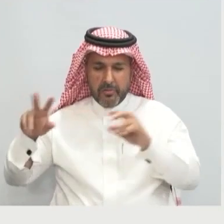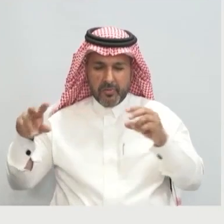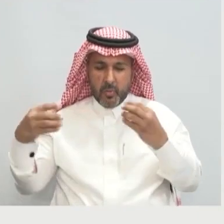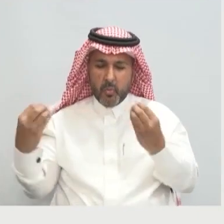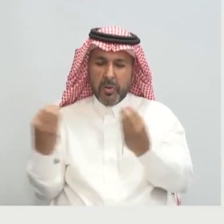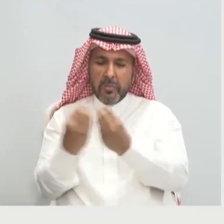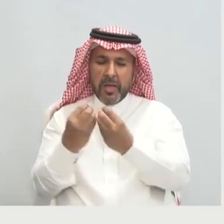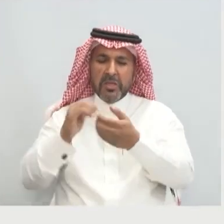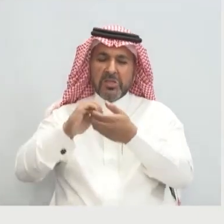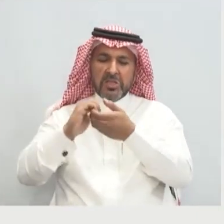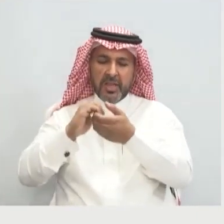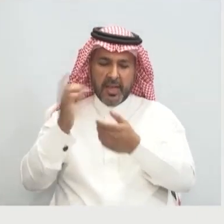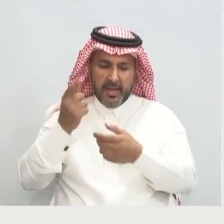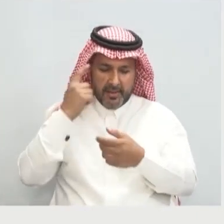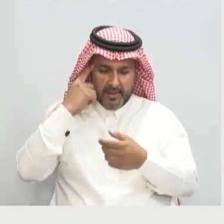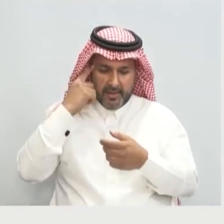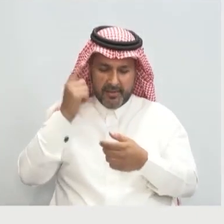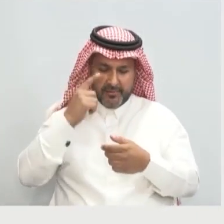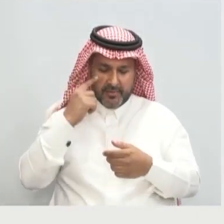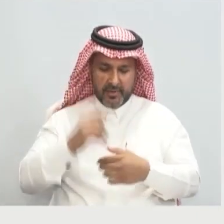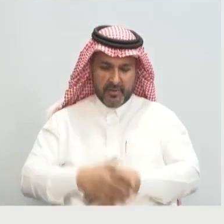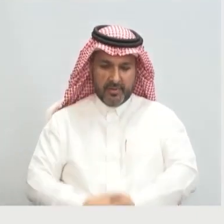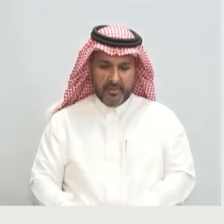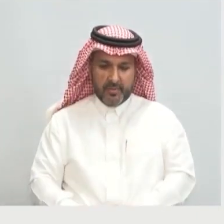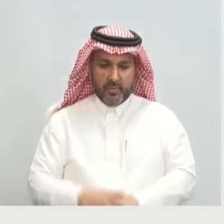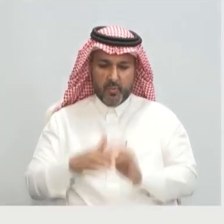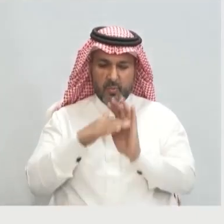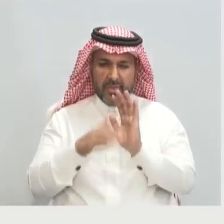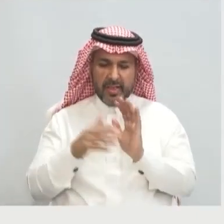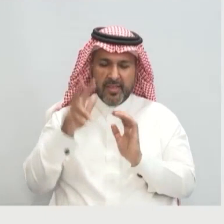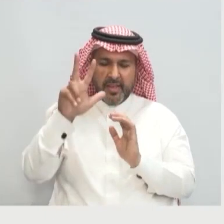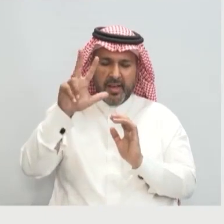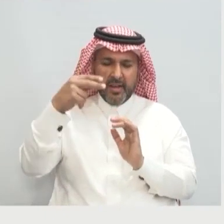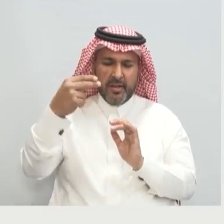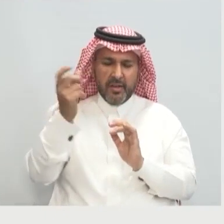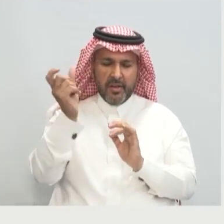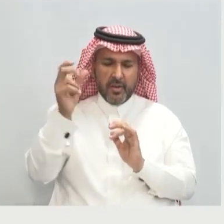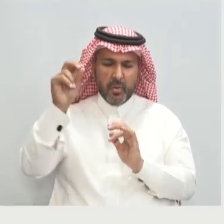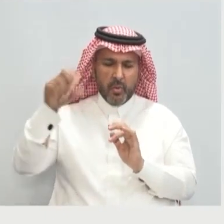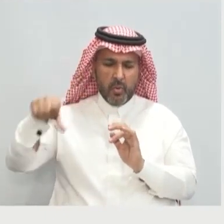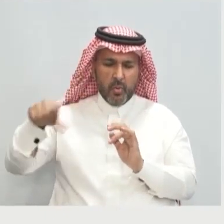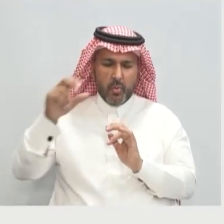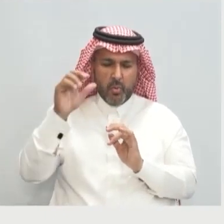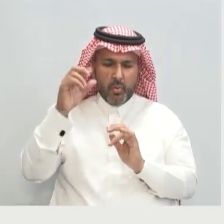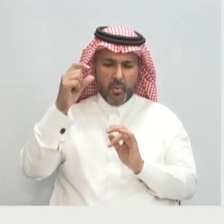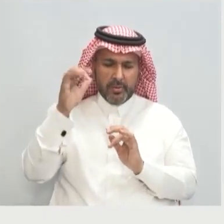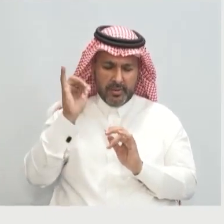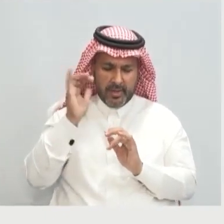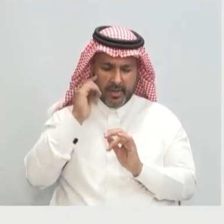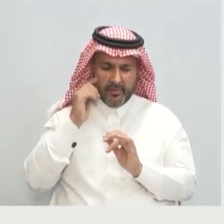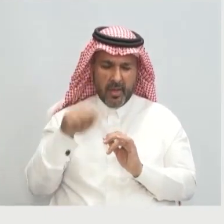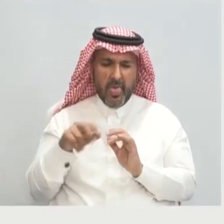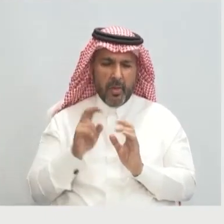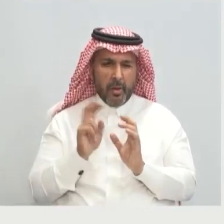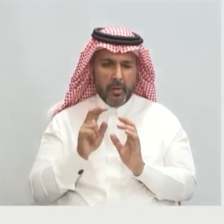للعلاقات الشخصيه التواصل العنقودي هي طريقه لانتقال الشائعات والنميمه قد يكون في مكان العمل كما